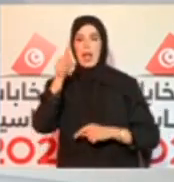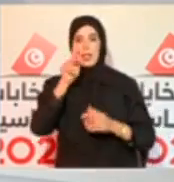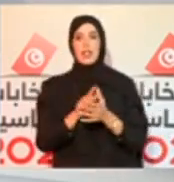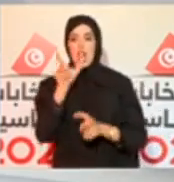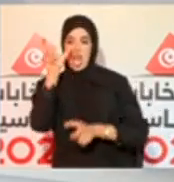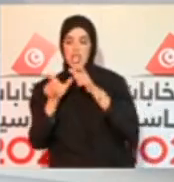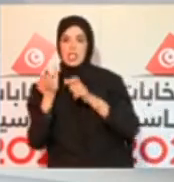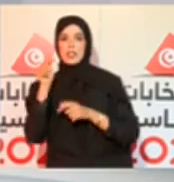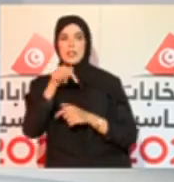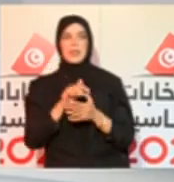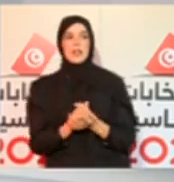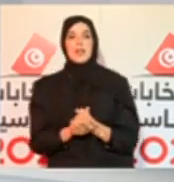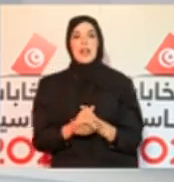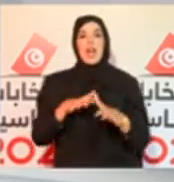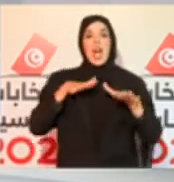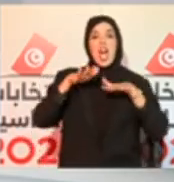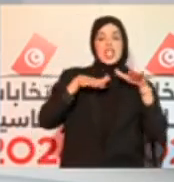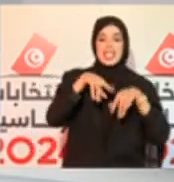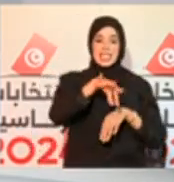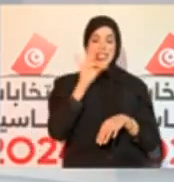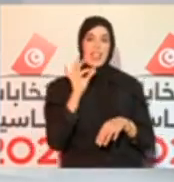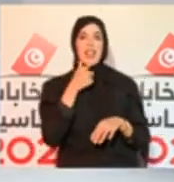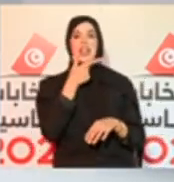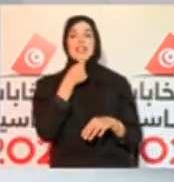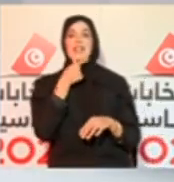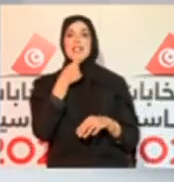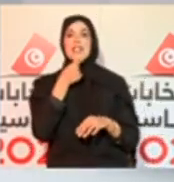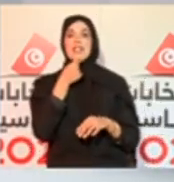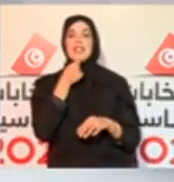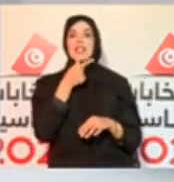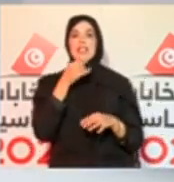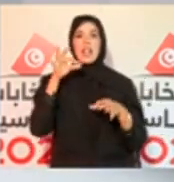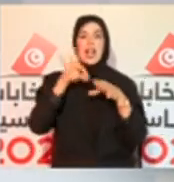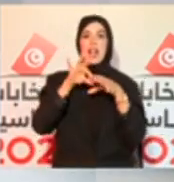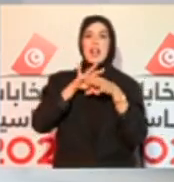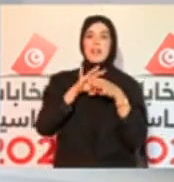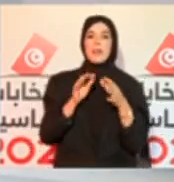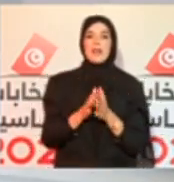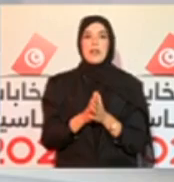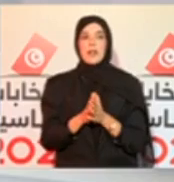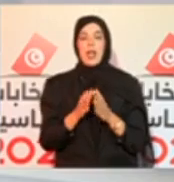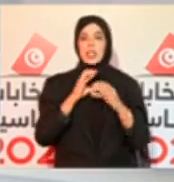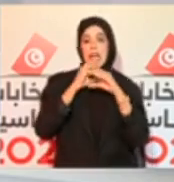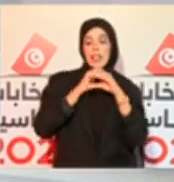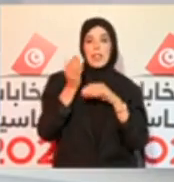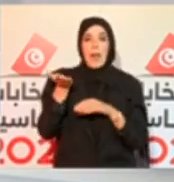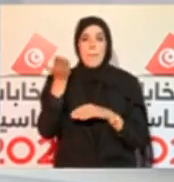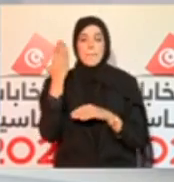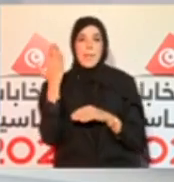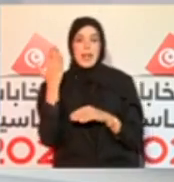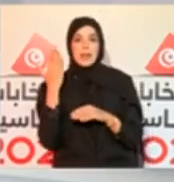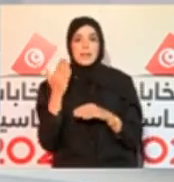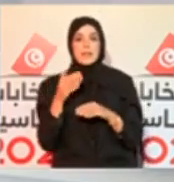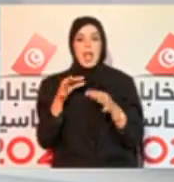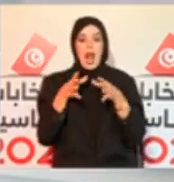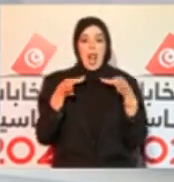كمال كانتش فم اجراءات استثنائيه لتسهيل العمليه الانتخابيه بما انه تحدثنا قبيله